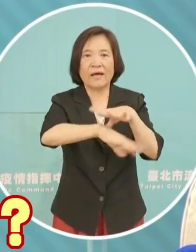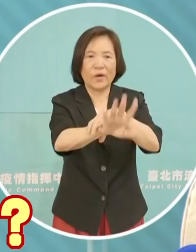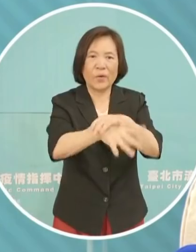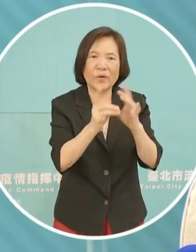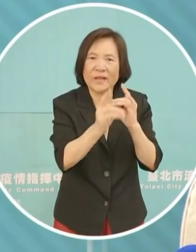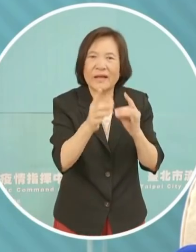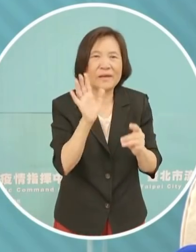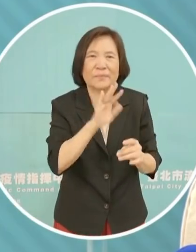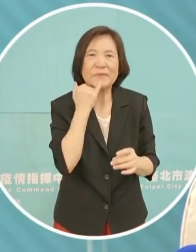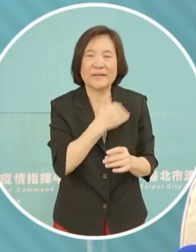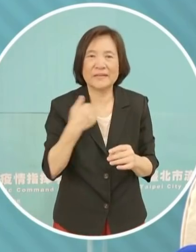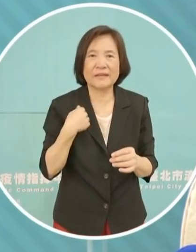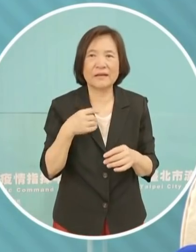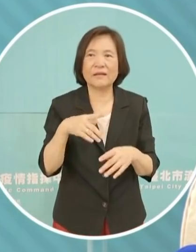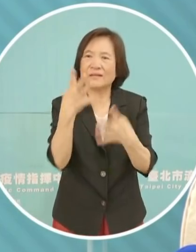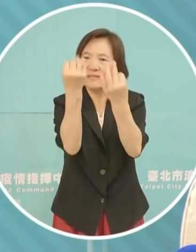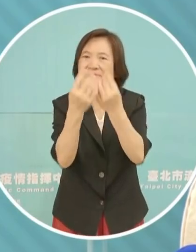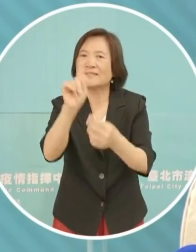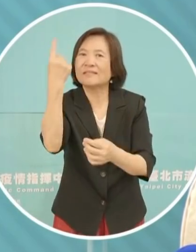的，但是。